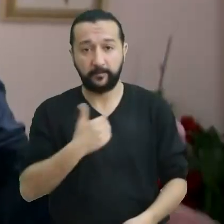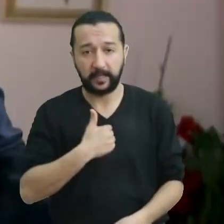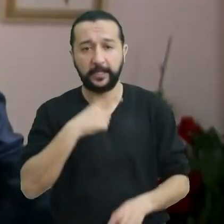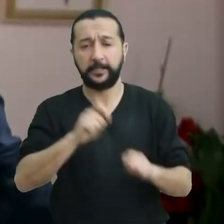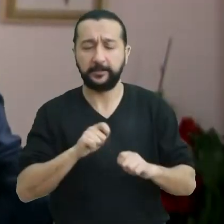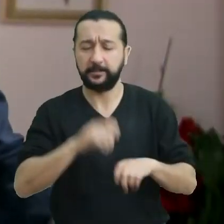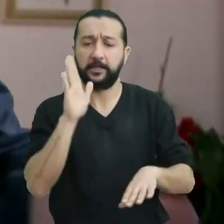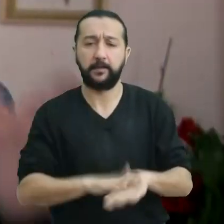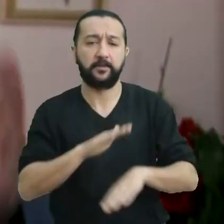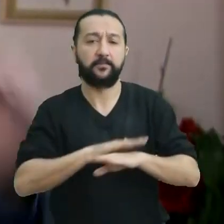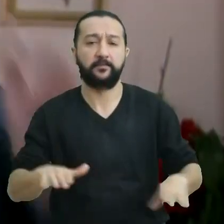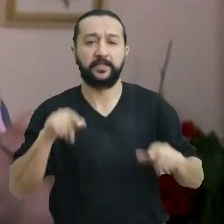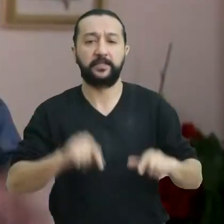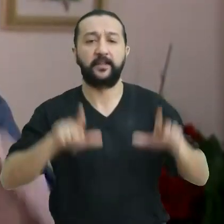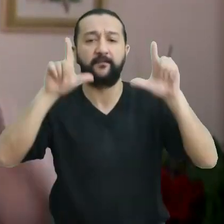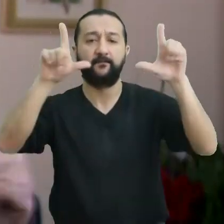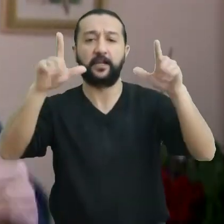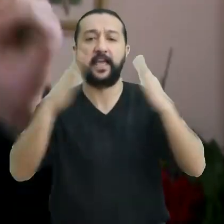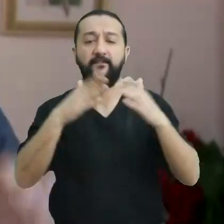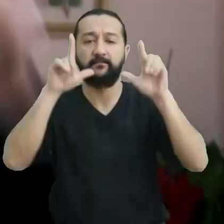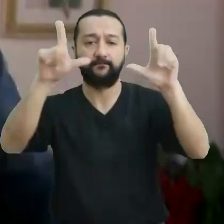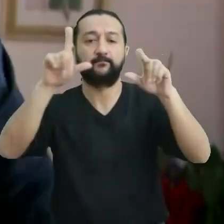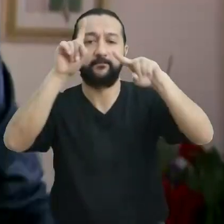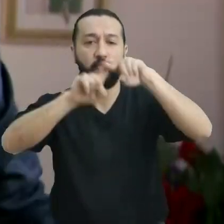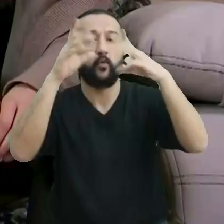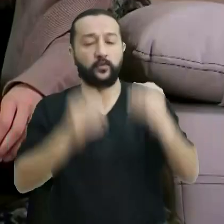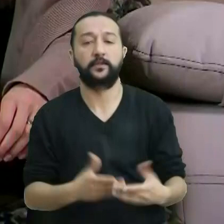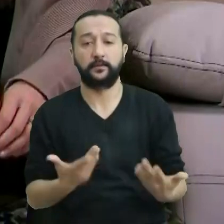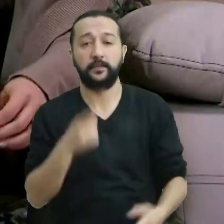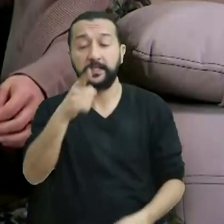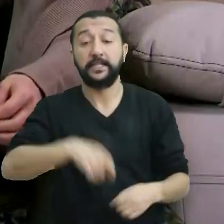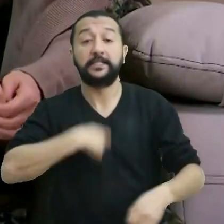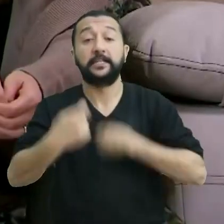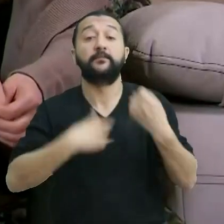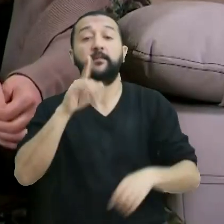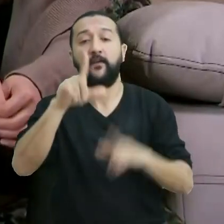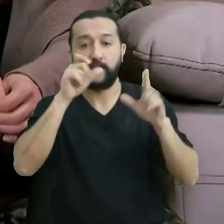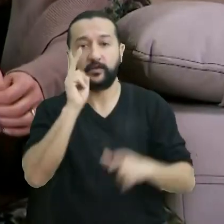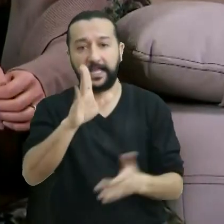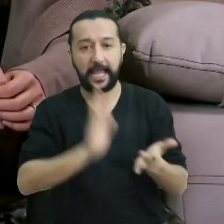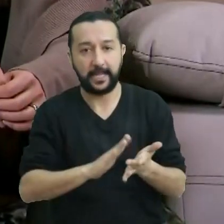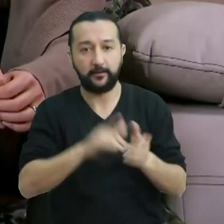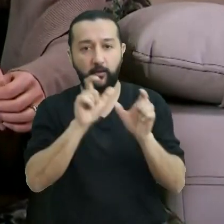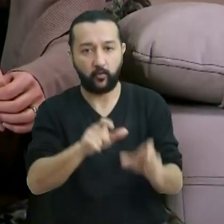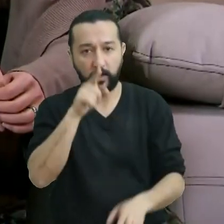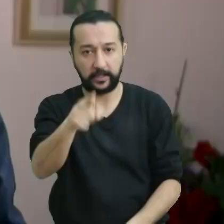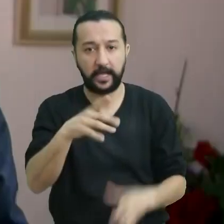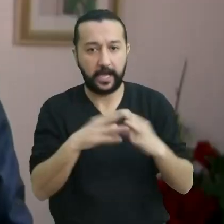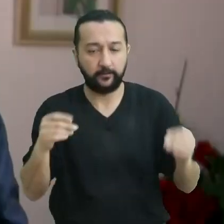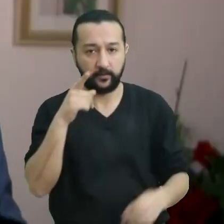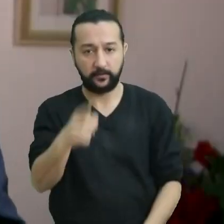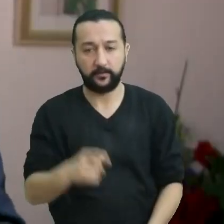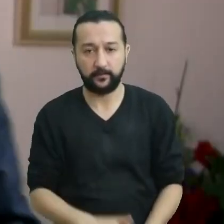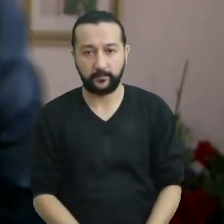ben o işi çoktan halletmiştim. Şimdi villanın duvarında annemle babamın evlilik fotoğrafı vardı. Ya saçmalama Sarp. Fotoğraf senin kontrolündeyken